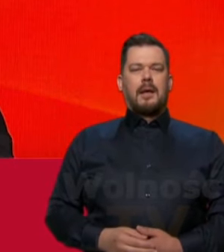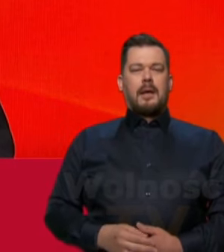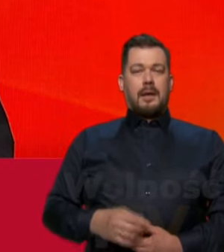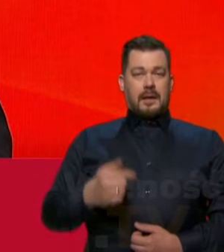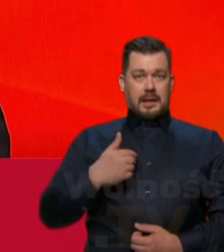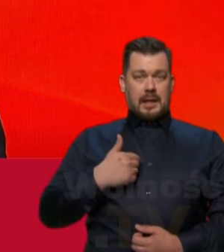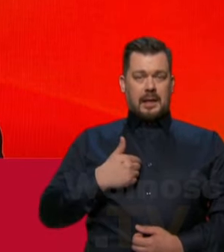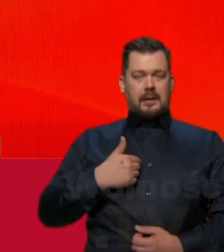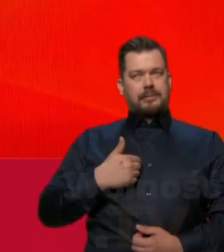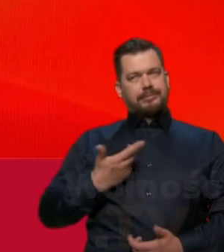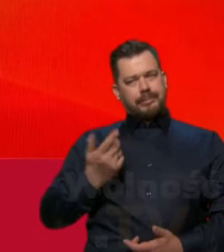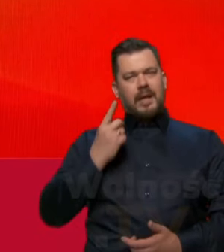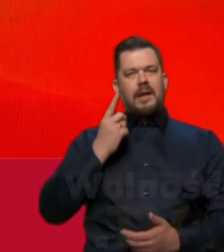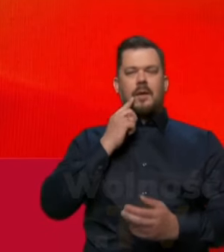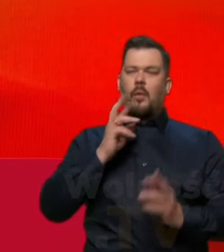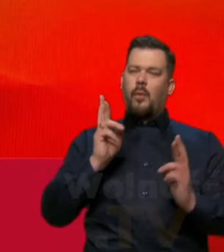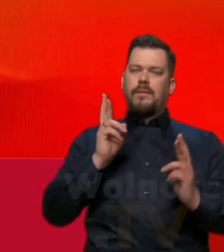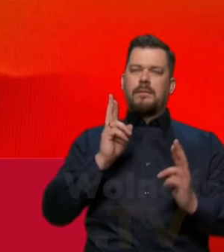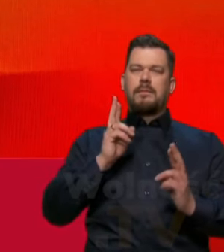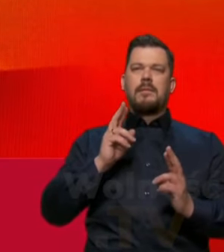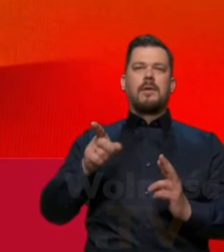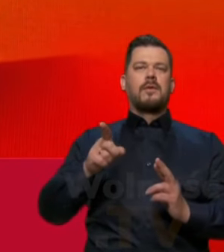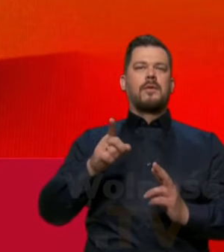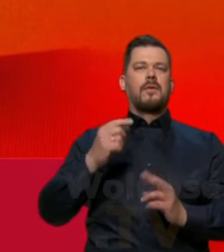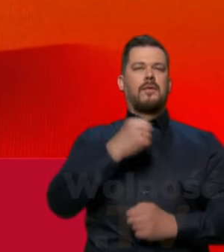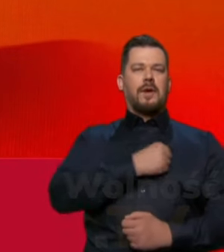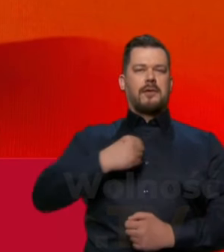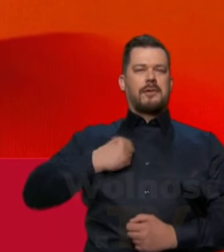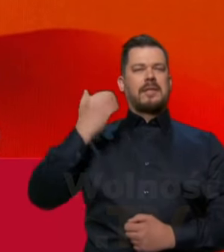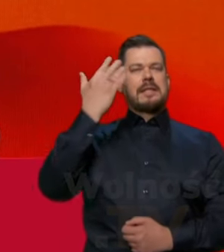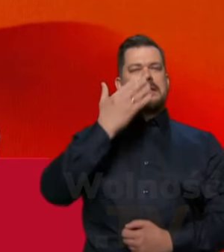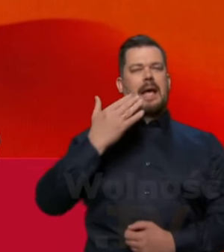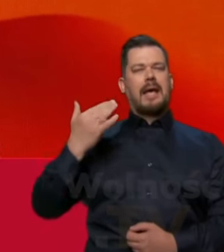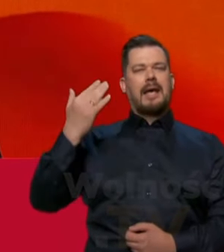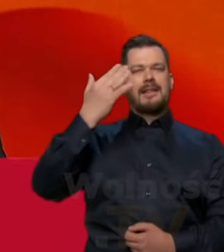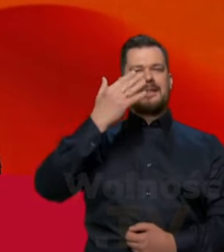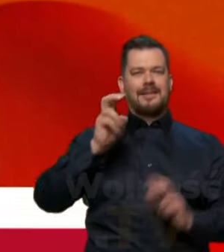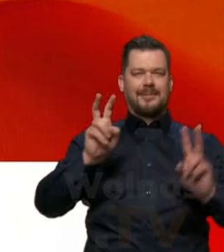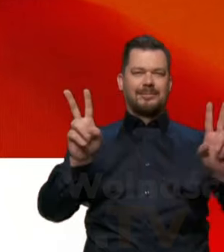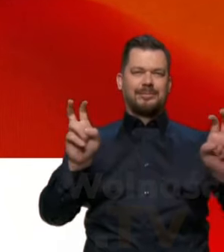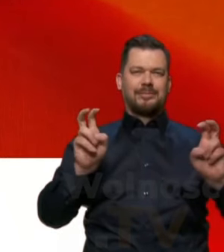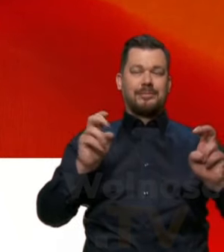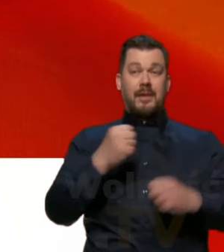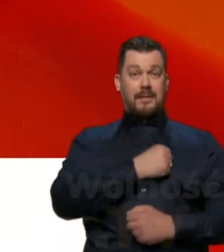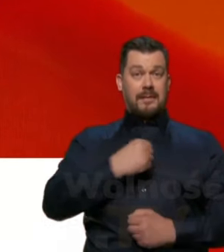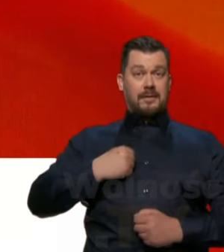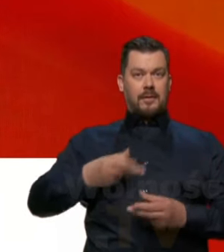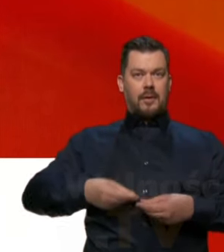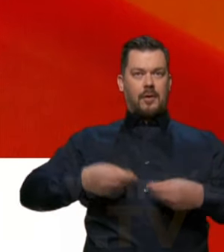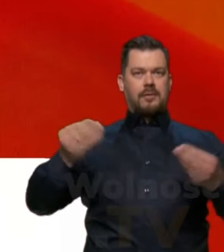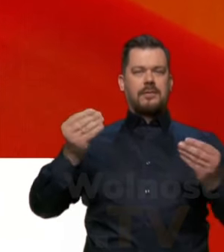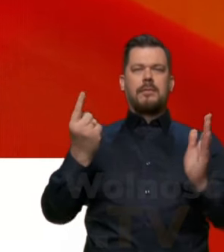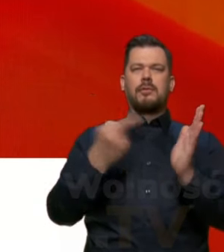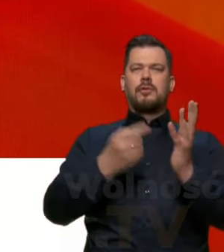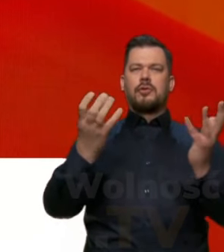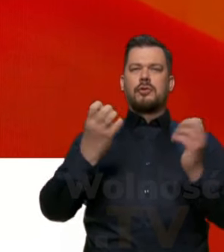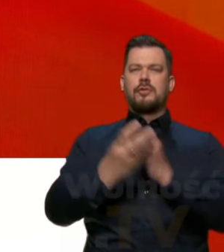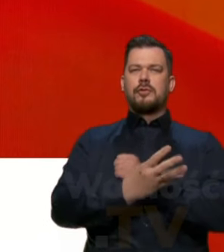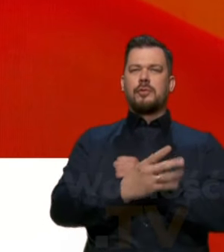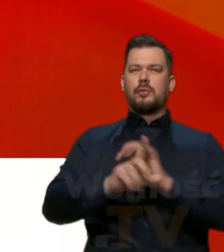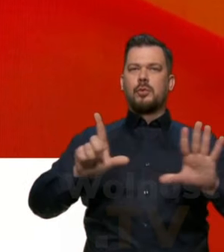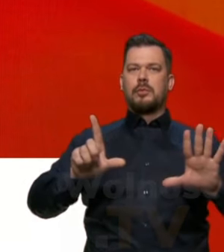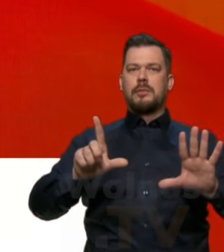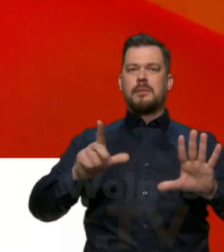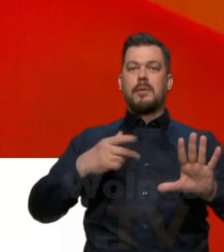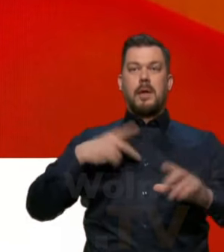Ja głęboko wierzę w warszawski sen. Głęboko wierzę w to, że tak jak Warszawa się rozwija od 1997 roku, w którym